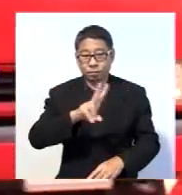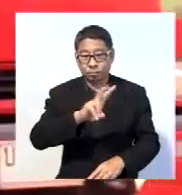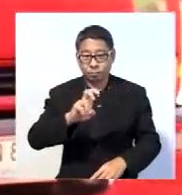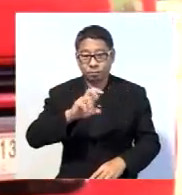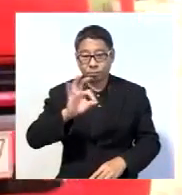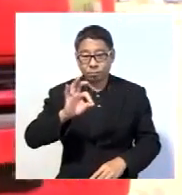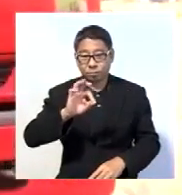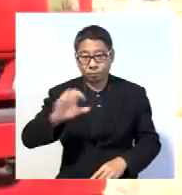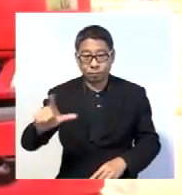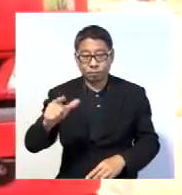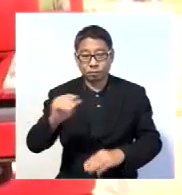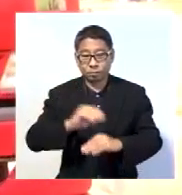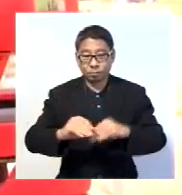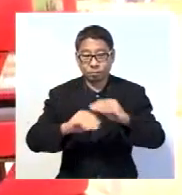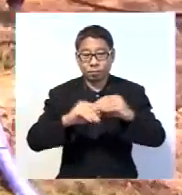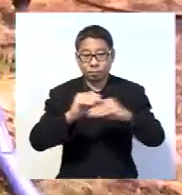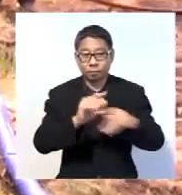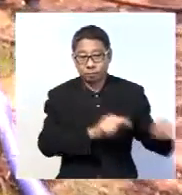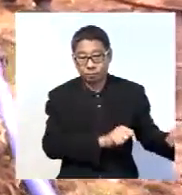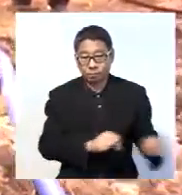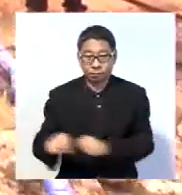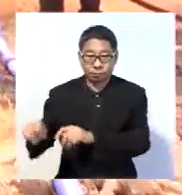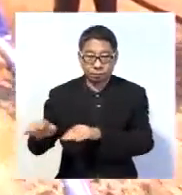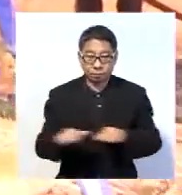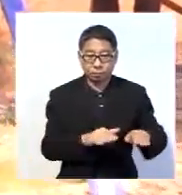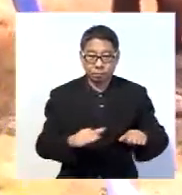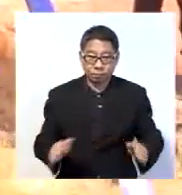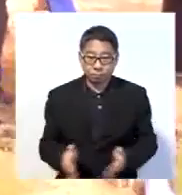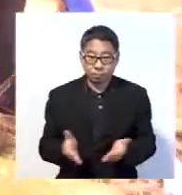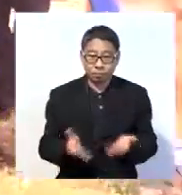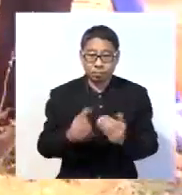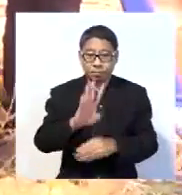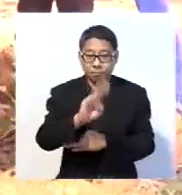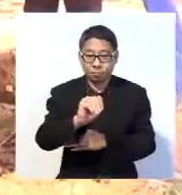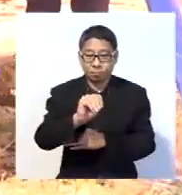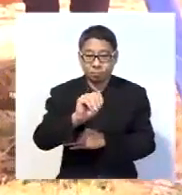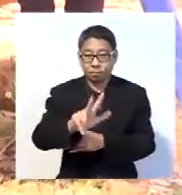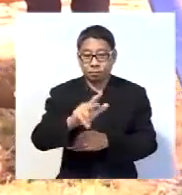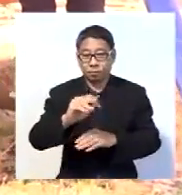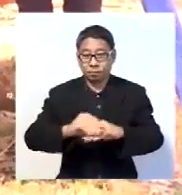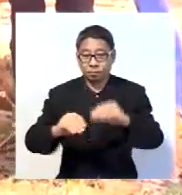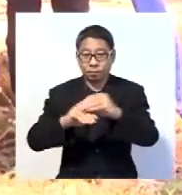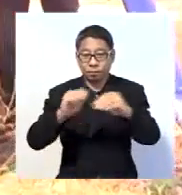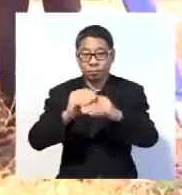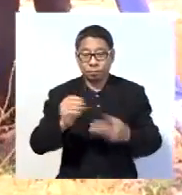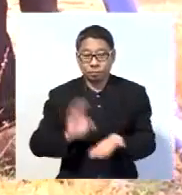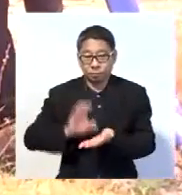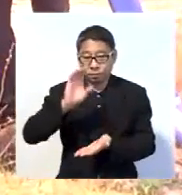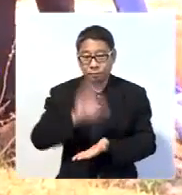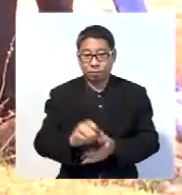125,209 ล้านบาทและโครงการที่กำลังเตรียมพร้อมเพื่อขับเคลื่อนจำนวน43โครงการวงเ